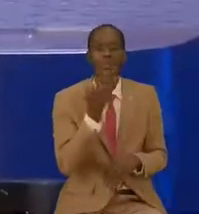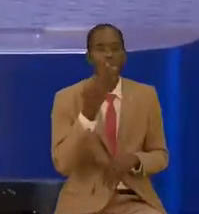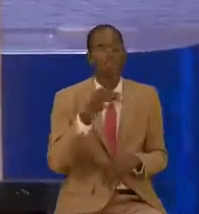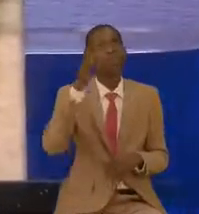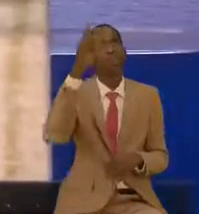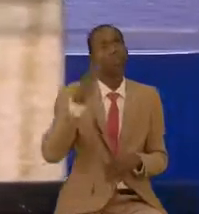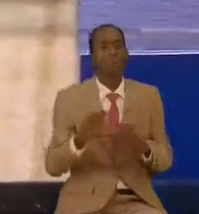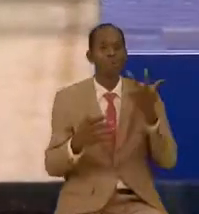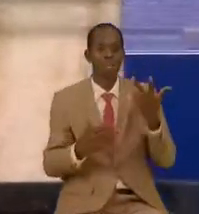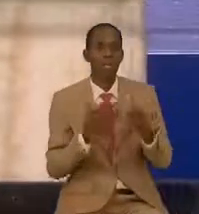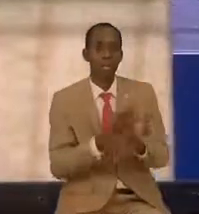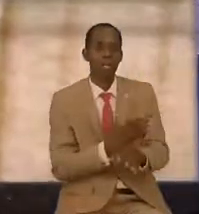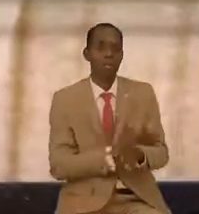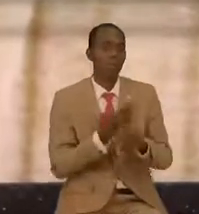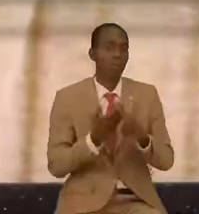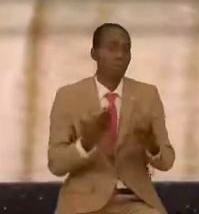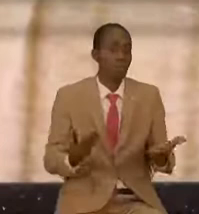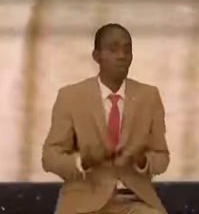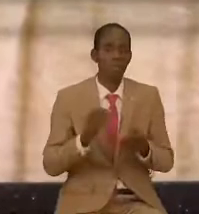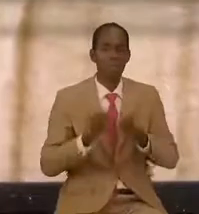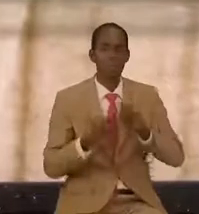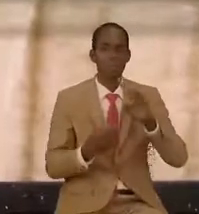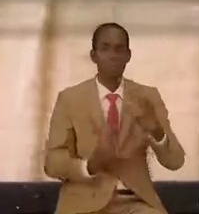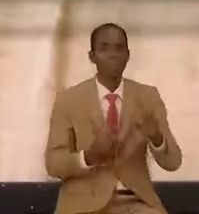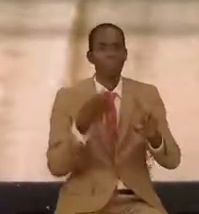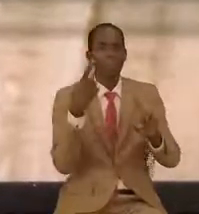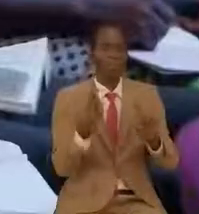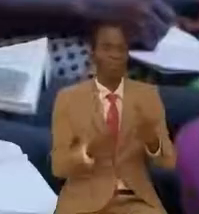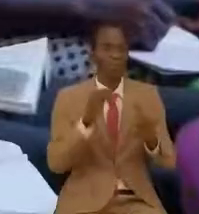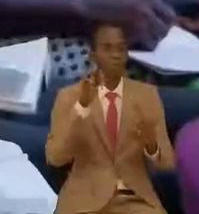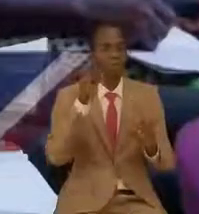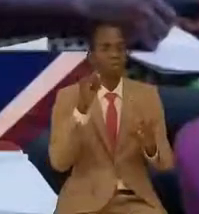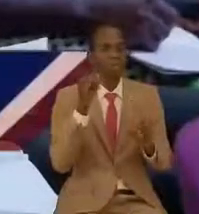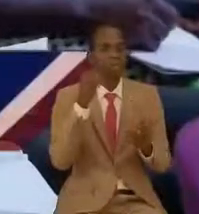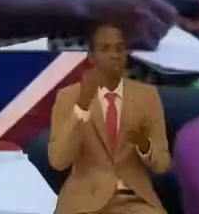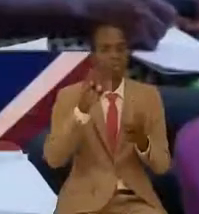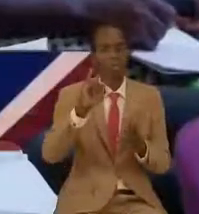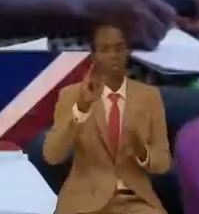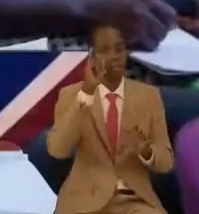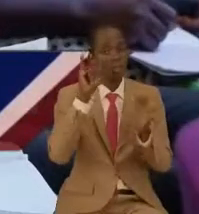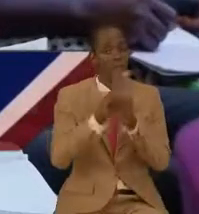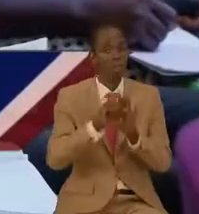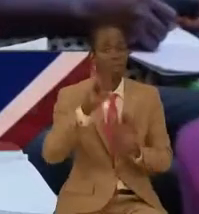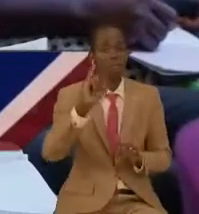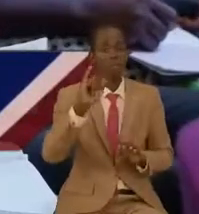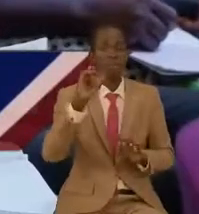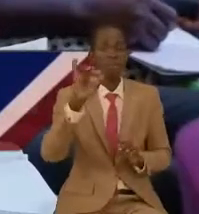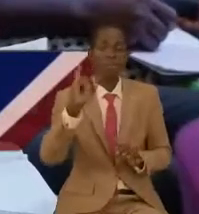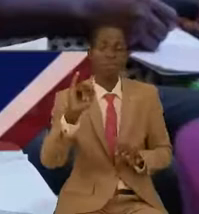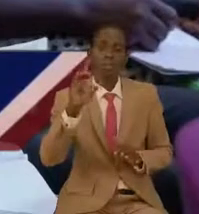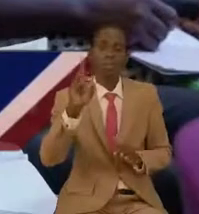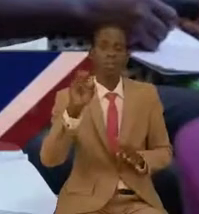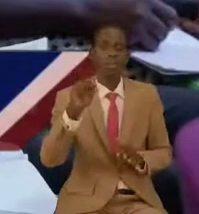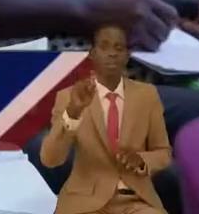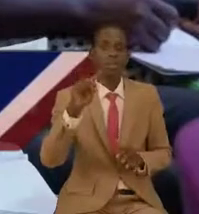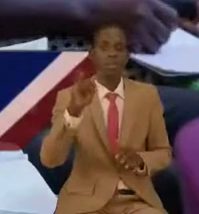Dieu. Alors on voit trois points ici. Un, l'identité du vrai Israël de